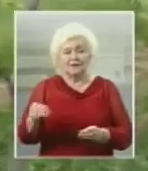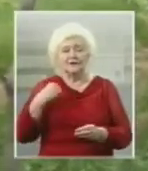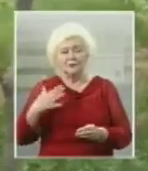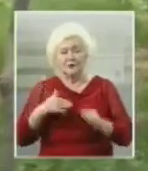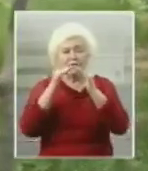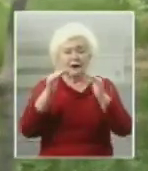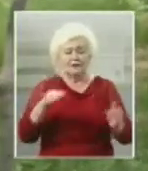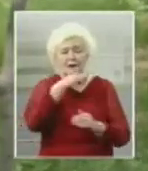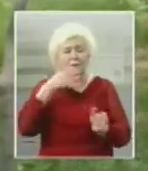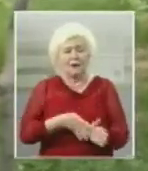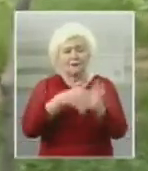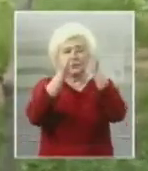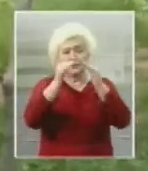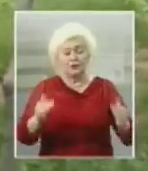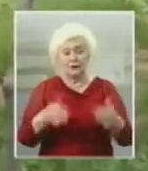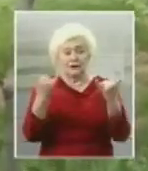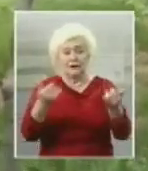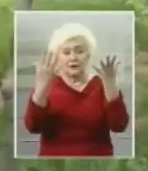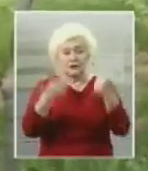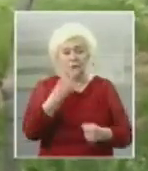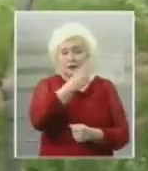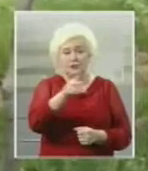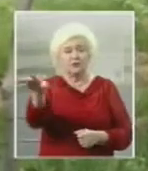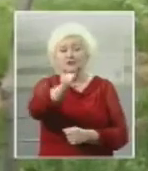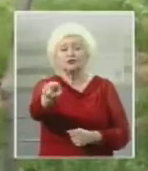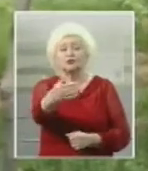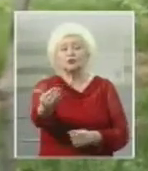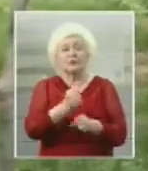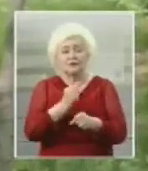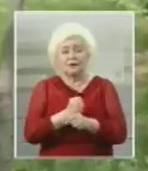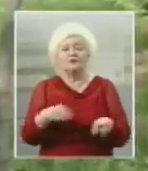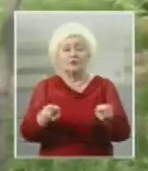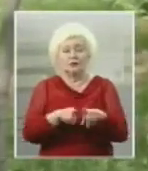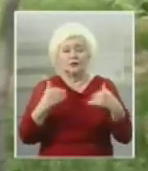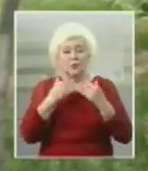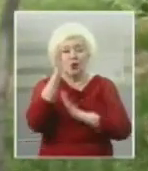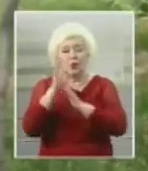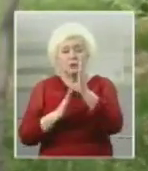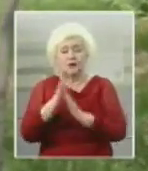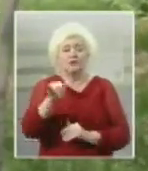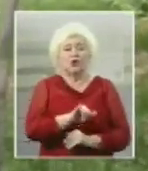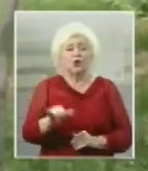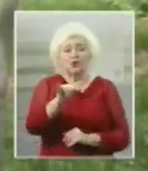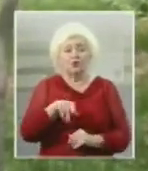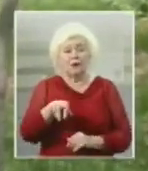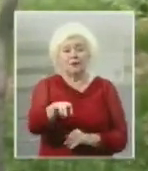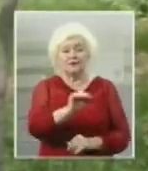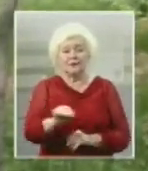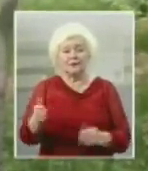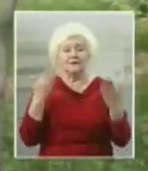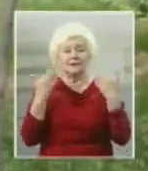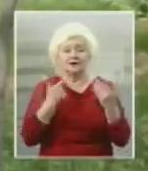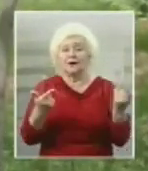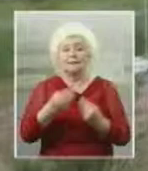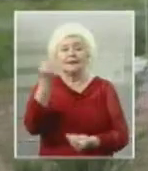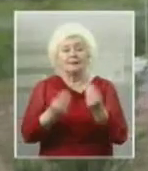із багатоповерхового будинку. А на сьогоднішній день, подивіться, що це робиться. Оце такий у нас парк. Куди піти дітям нашим відпочивати, де гратися?